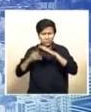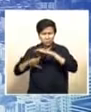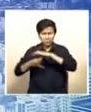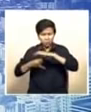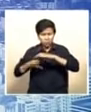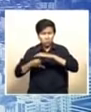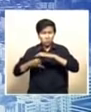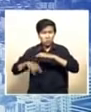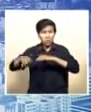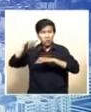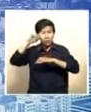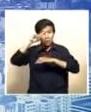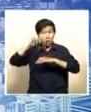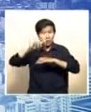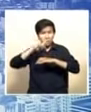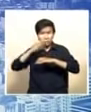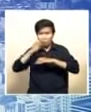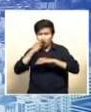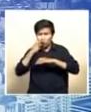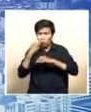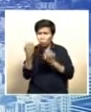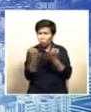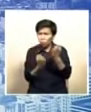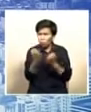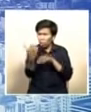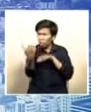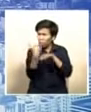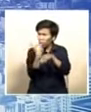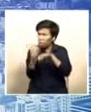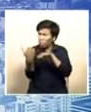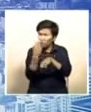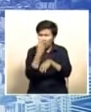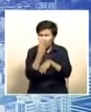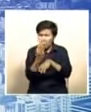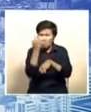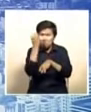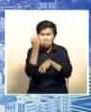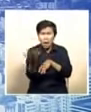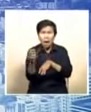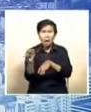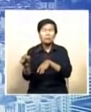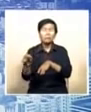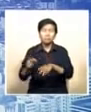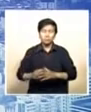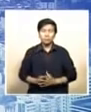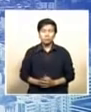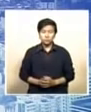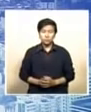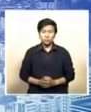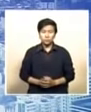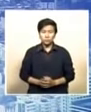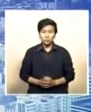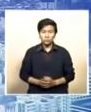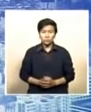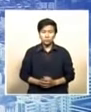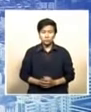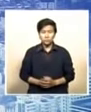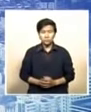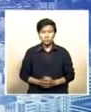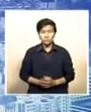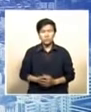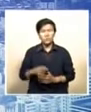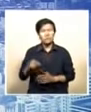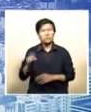ปยังสถานีโทรทัศน์ทั้งหลายว่าอย่างน้อยในช่วงเดือนเมษายนนี้น่าจะงด